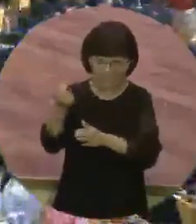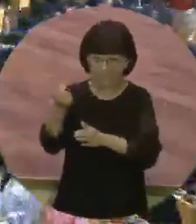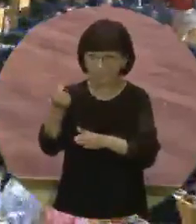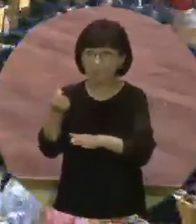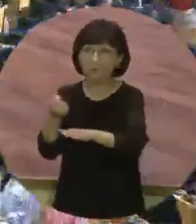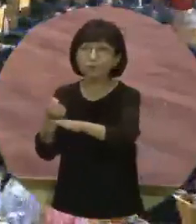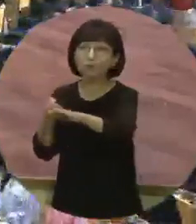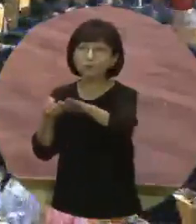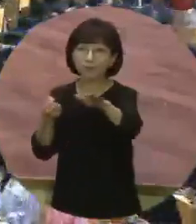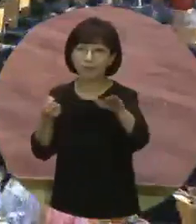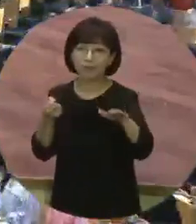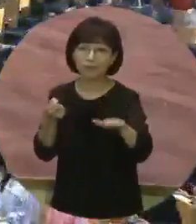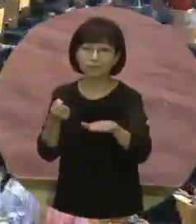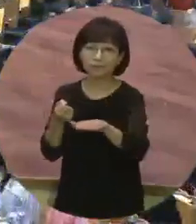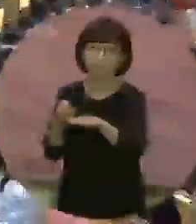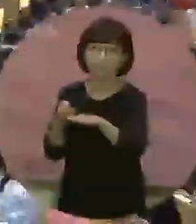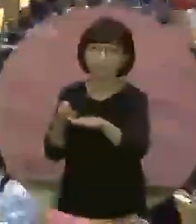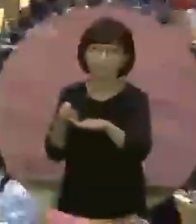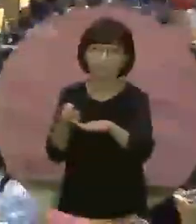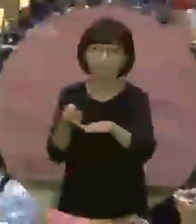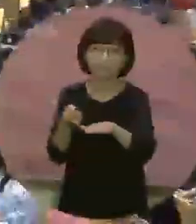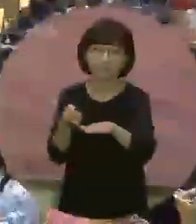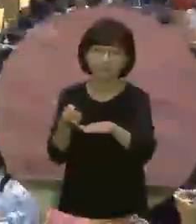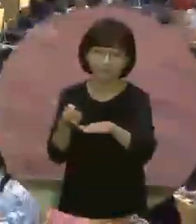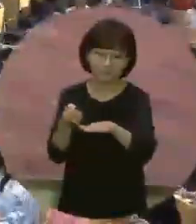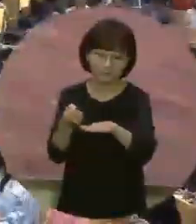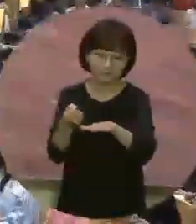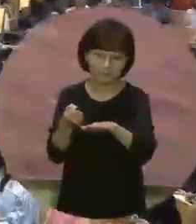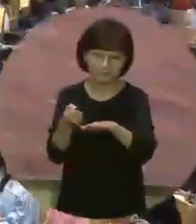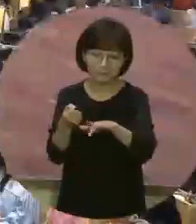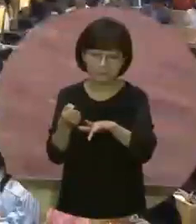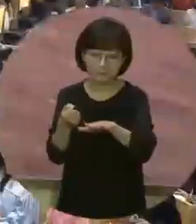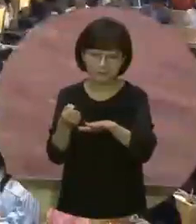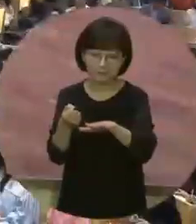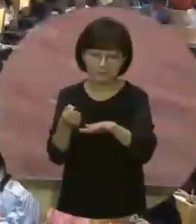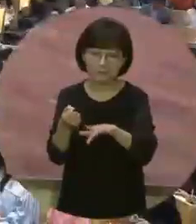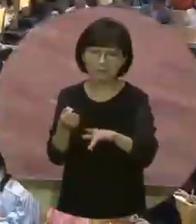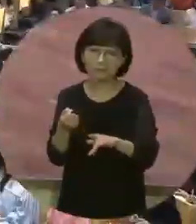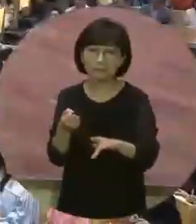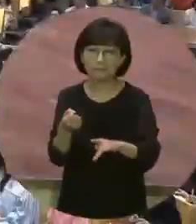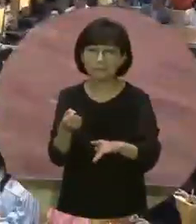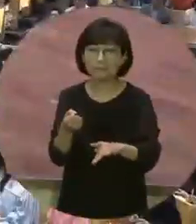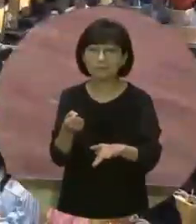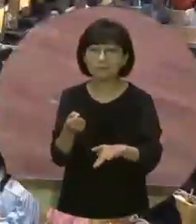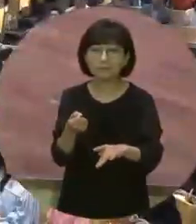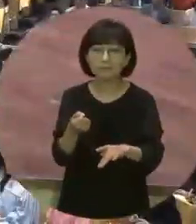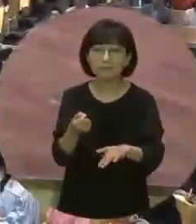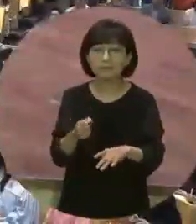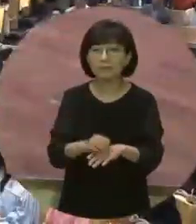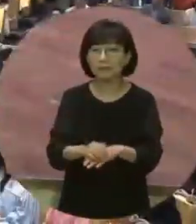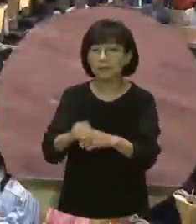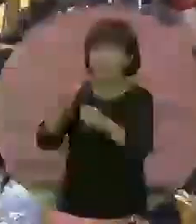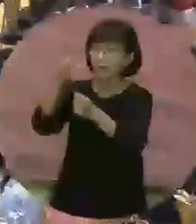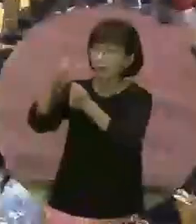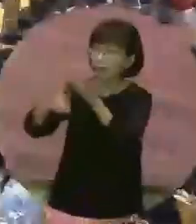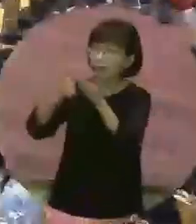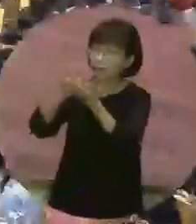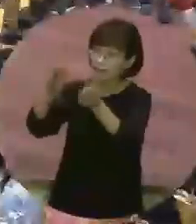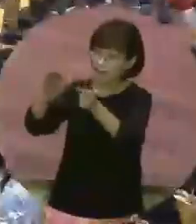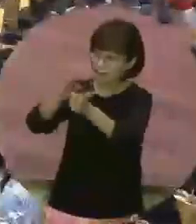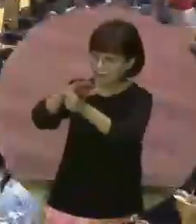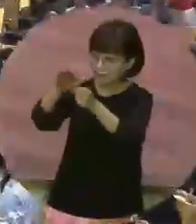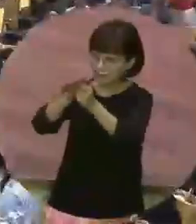낙관주의자로 낙관적인 삶을 살 수 있는 이유가 뭐냐? 더 확실하게 말하죠. 우리가 알거니와 하나님을 사랑한 자